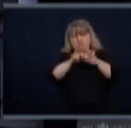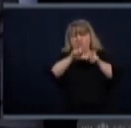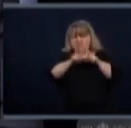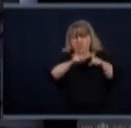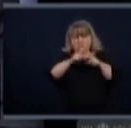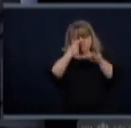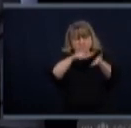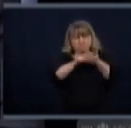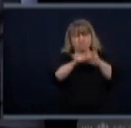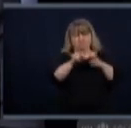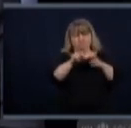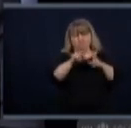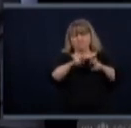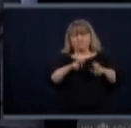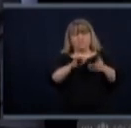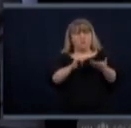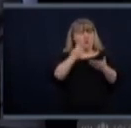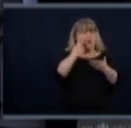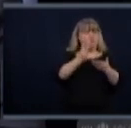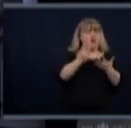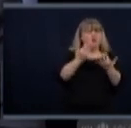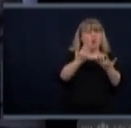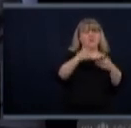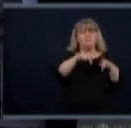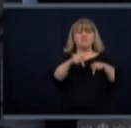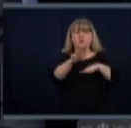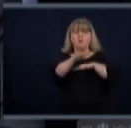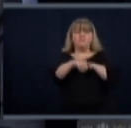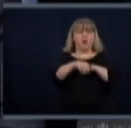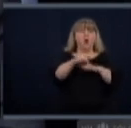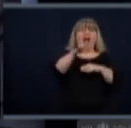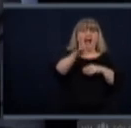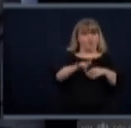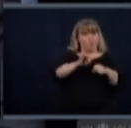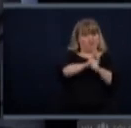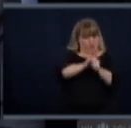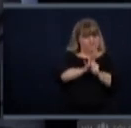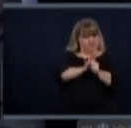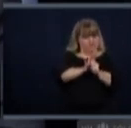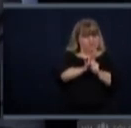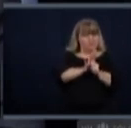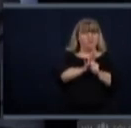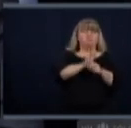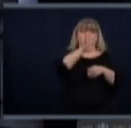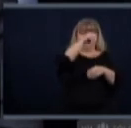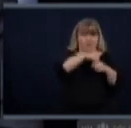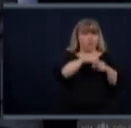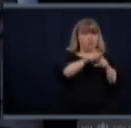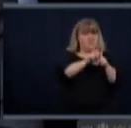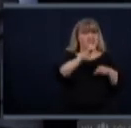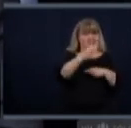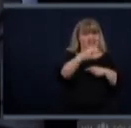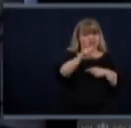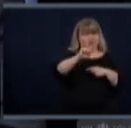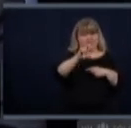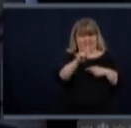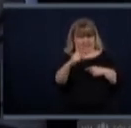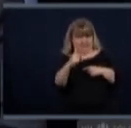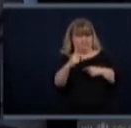personnes qui décèdent en ayant la COVID-19, incluant dans les CHSLD. Ce n'est pas le cas